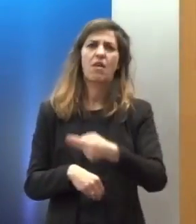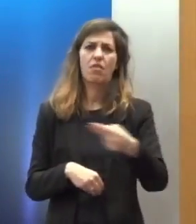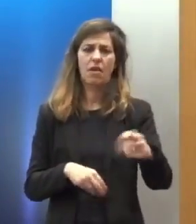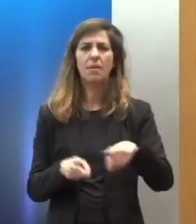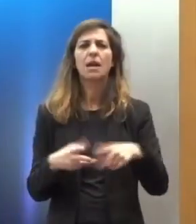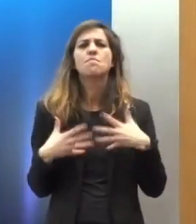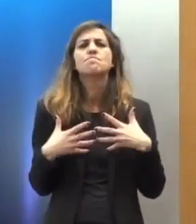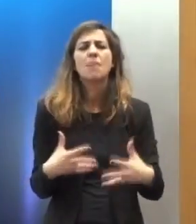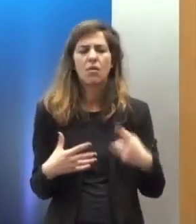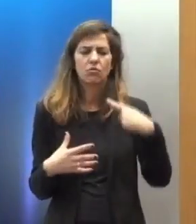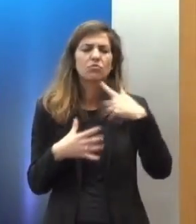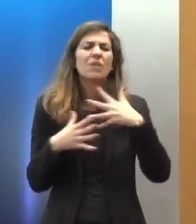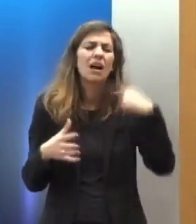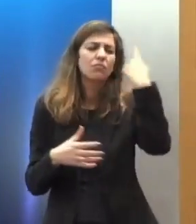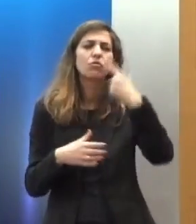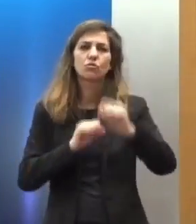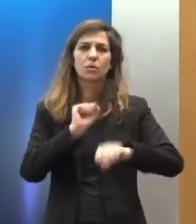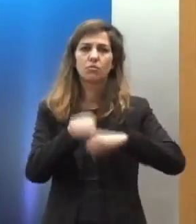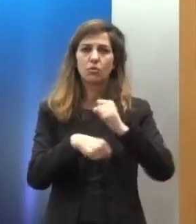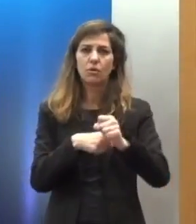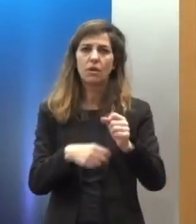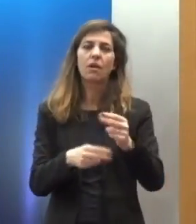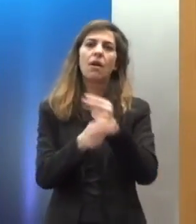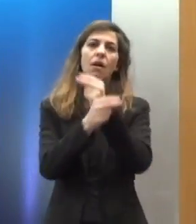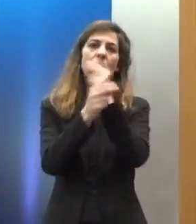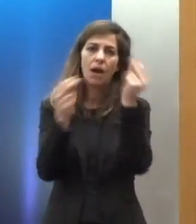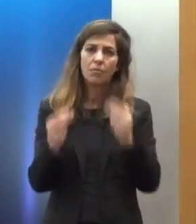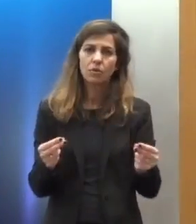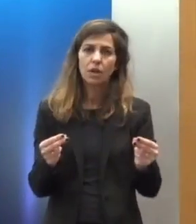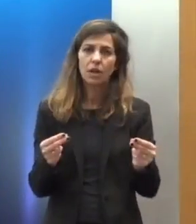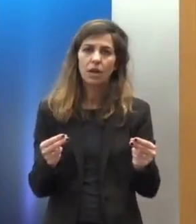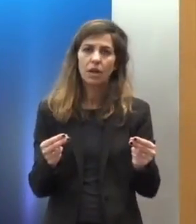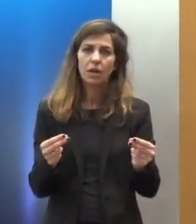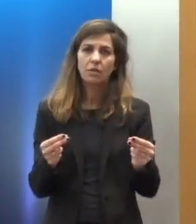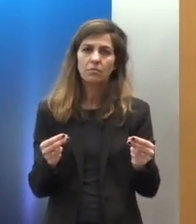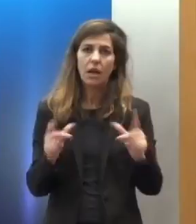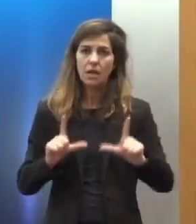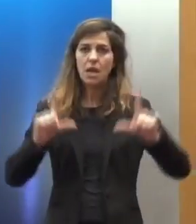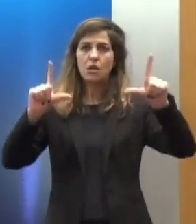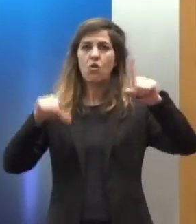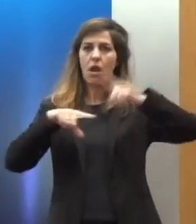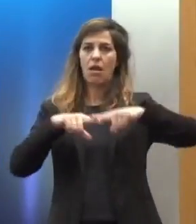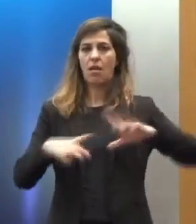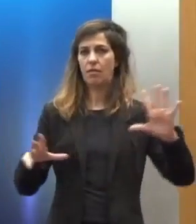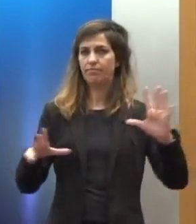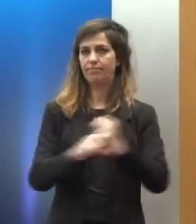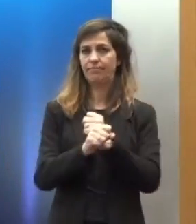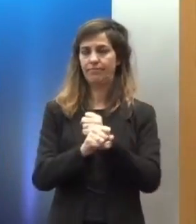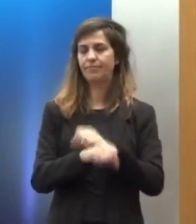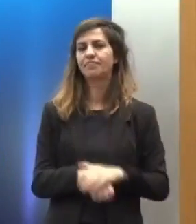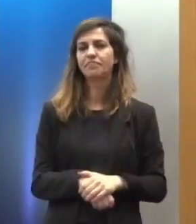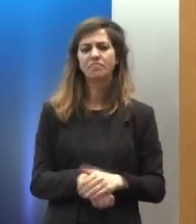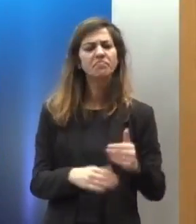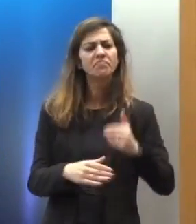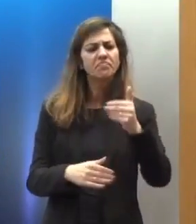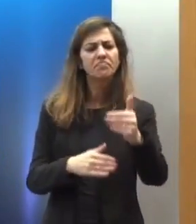και προσωπική προσπάθεια, συνέβαλαν στην επιτυχημένη παρουσίαση της χώρας μας. Το επόμενο διάστημα